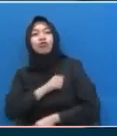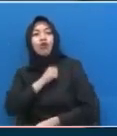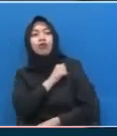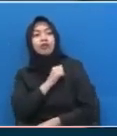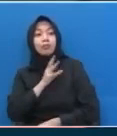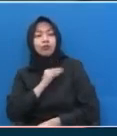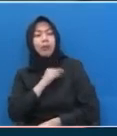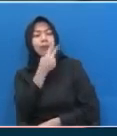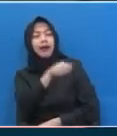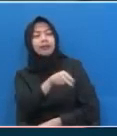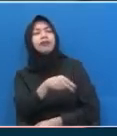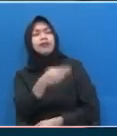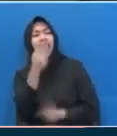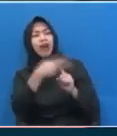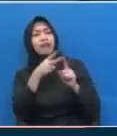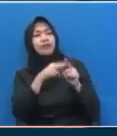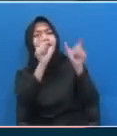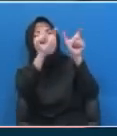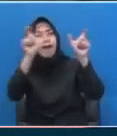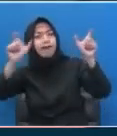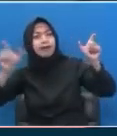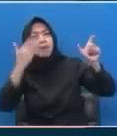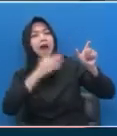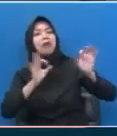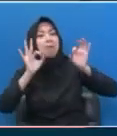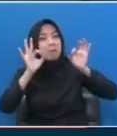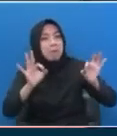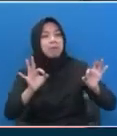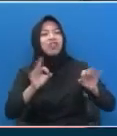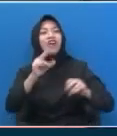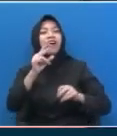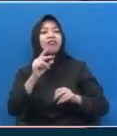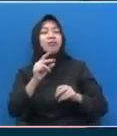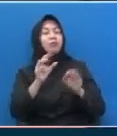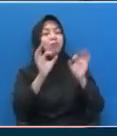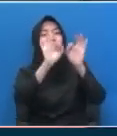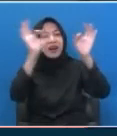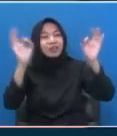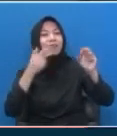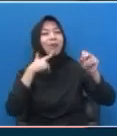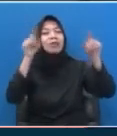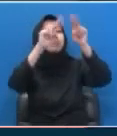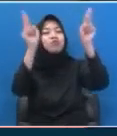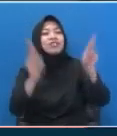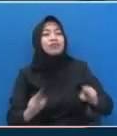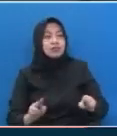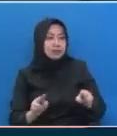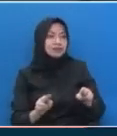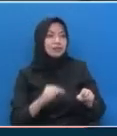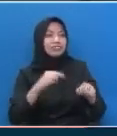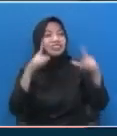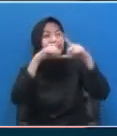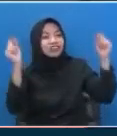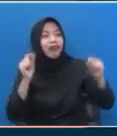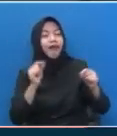sambung bagus sekali puitis sekali ini puitis sekali romantis ya yang menjadikan ini akan Bagaimana Memberikan suatu